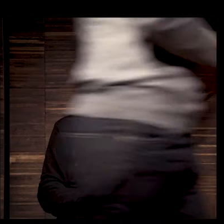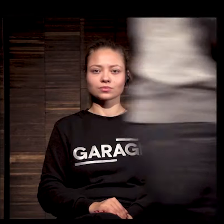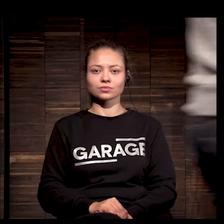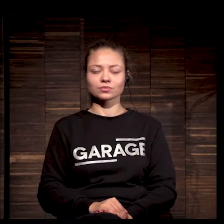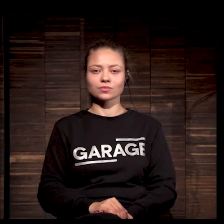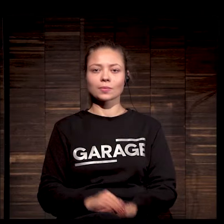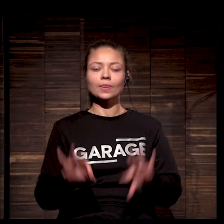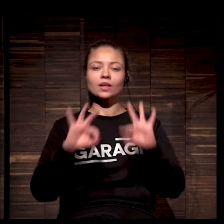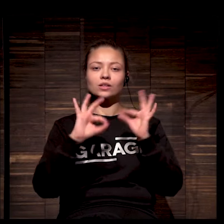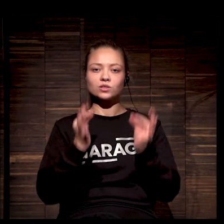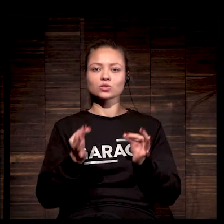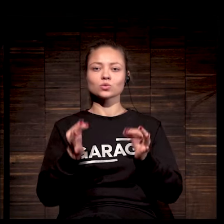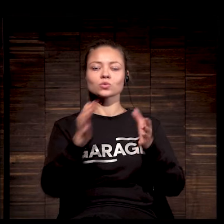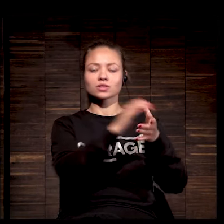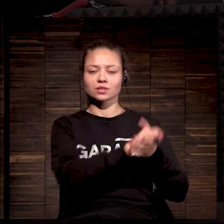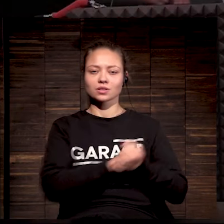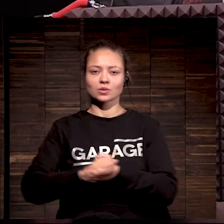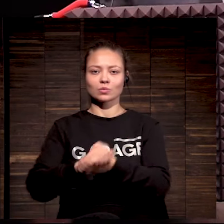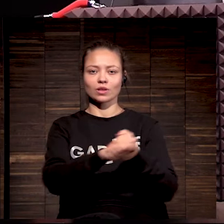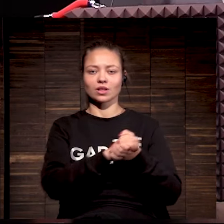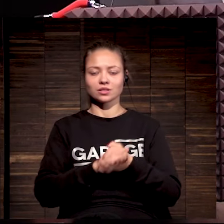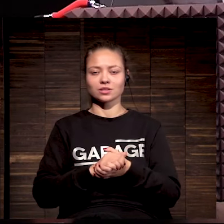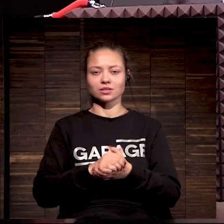искусство нас платит